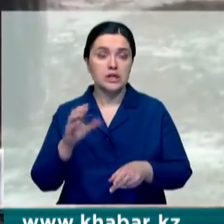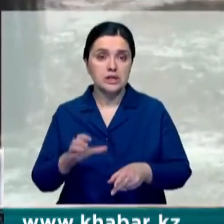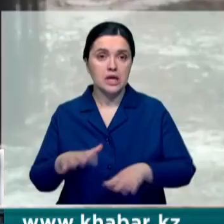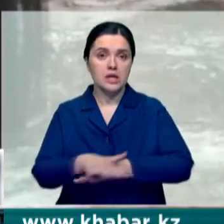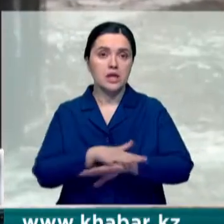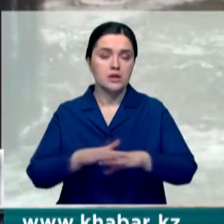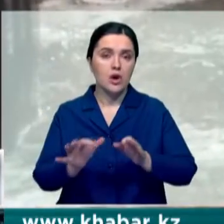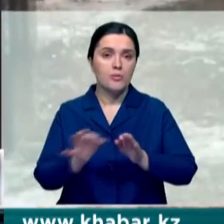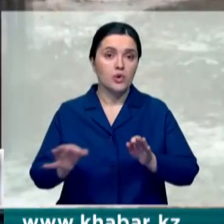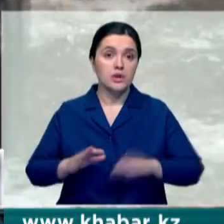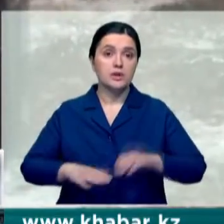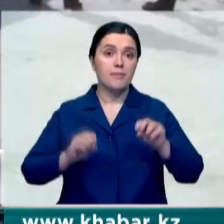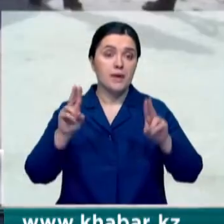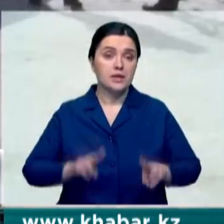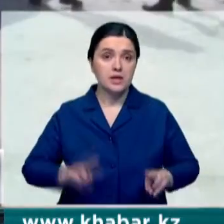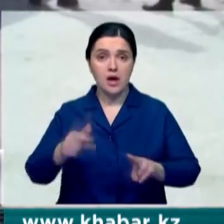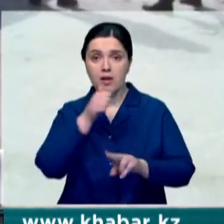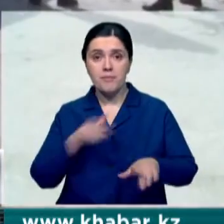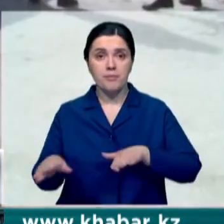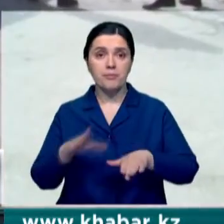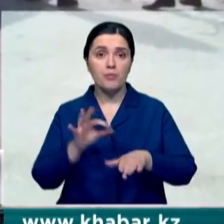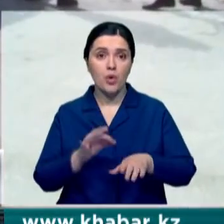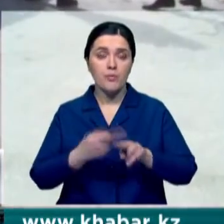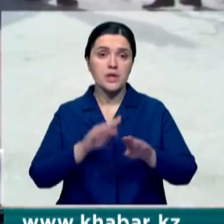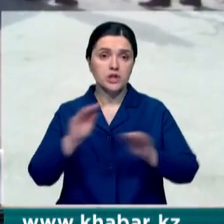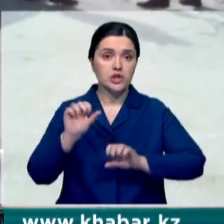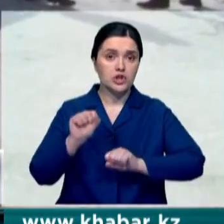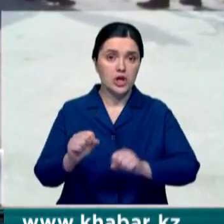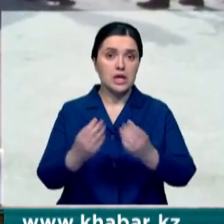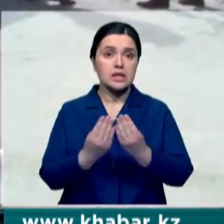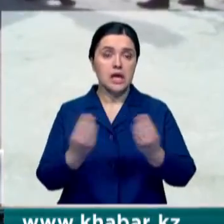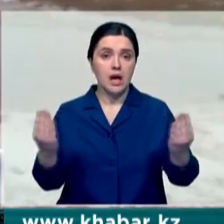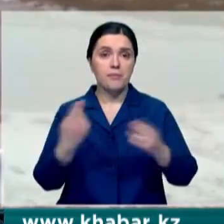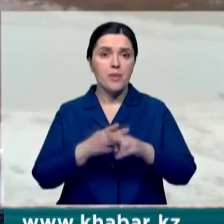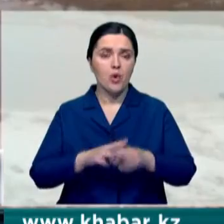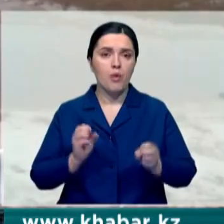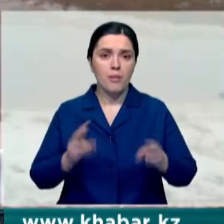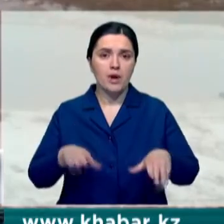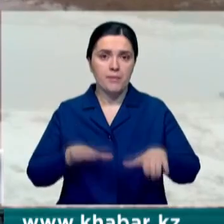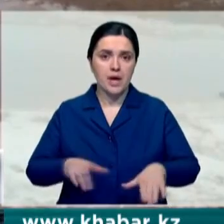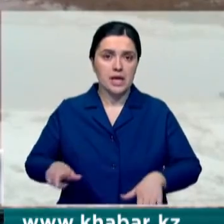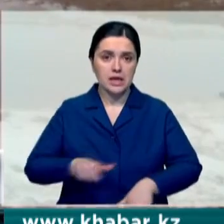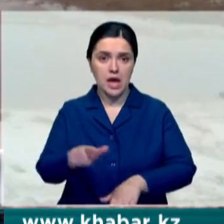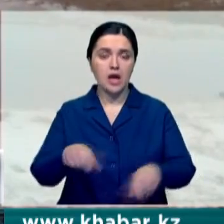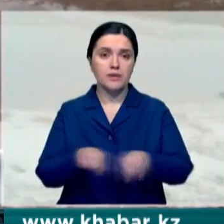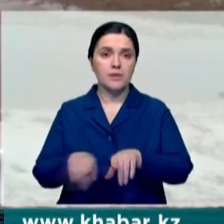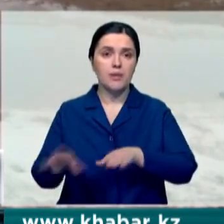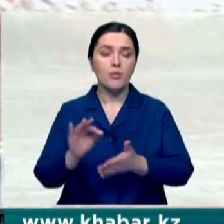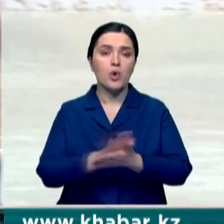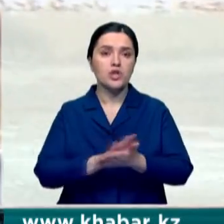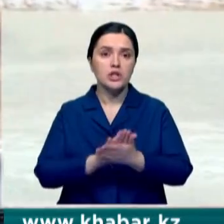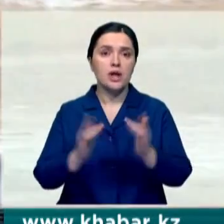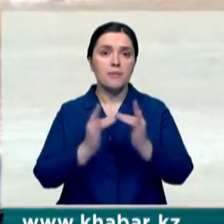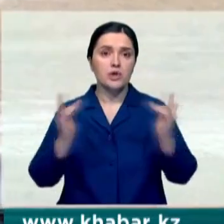ЧС населенных пунктах. Специалисты отрабатывают маневры по сооружению защитных дамб на прорывоопасных участках берегов рек, а также